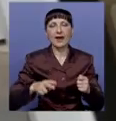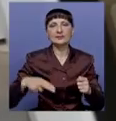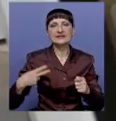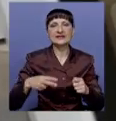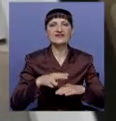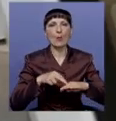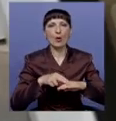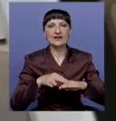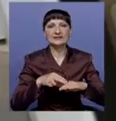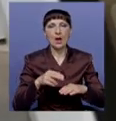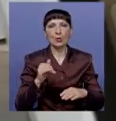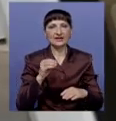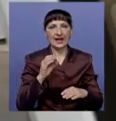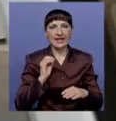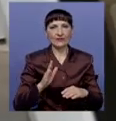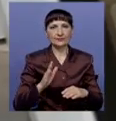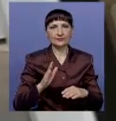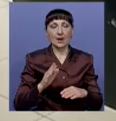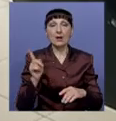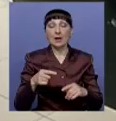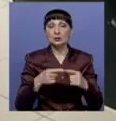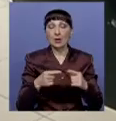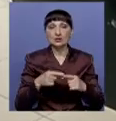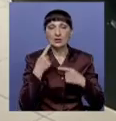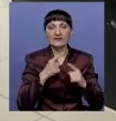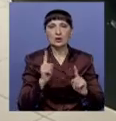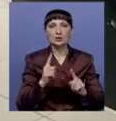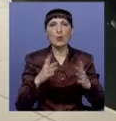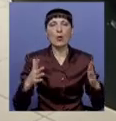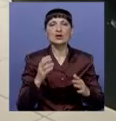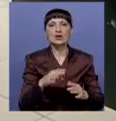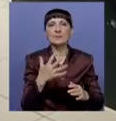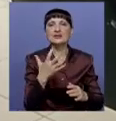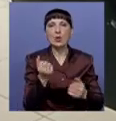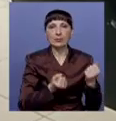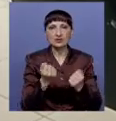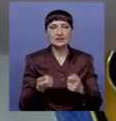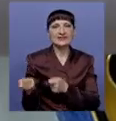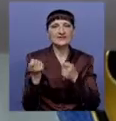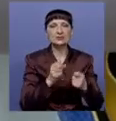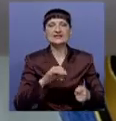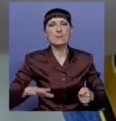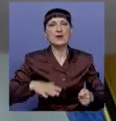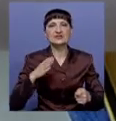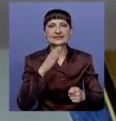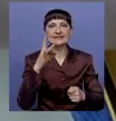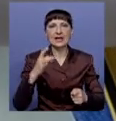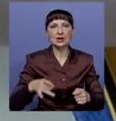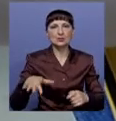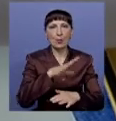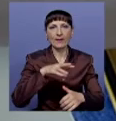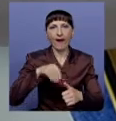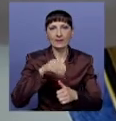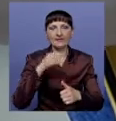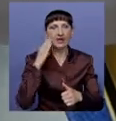административной полиции Жандос Мураталиев. Он также уточнил, что из более чем 500 машин, завезенных из бывшей Советской Республики в Алматы,